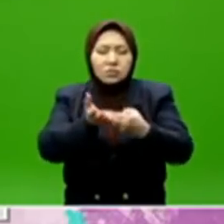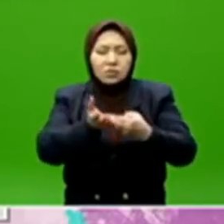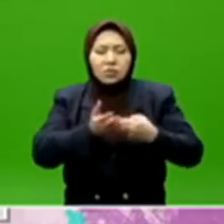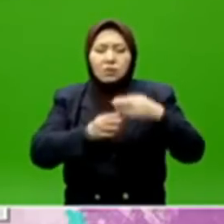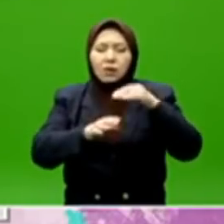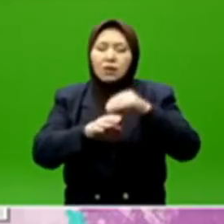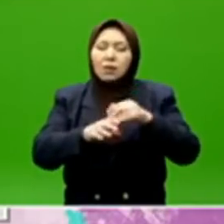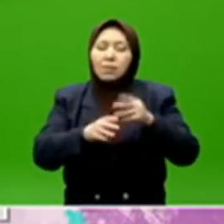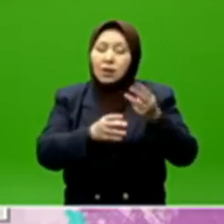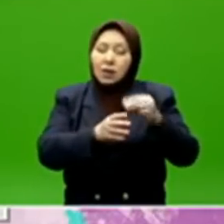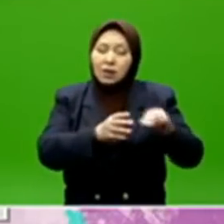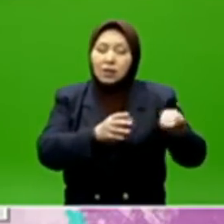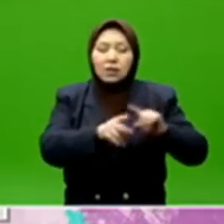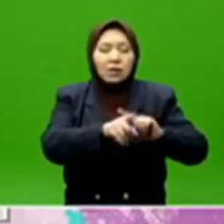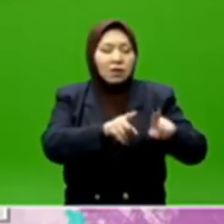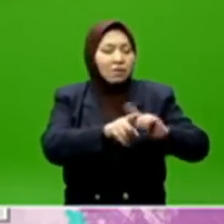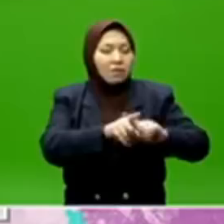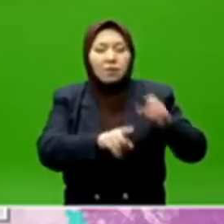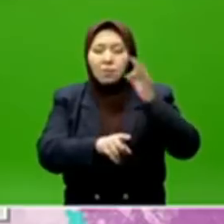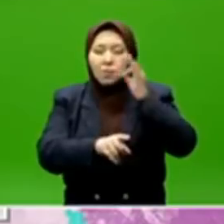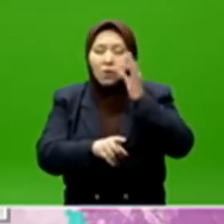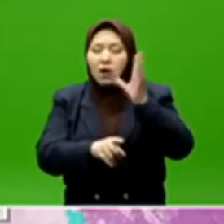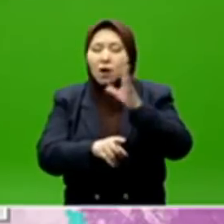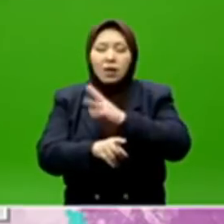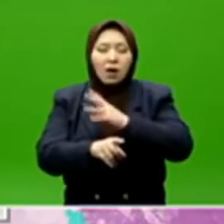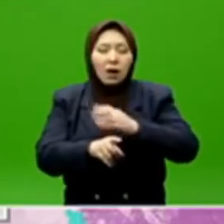وارزقهم من